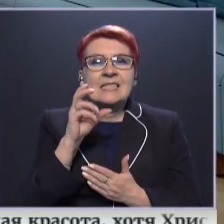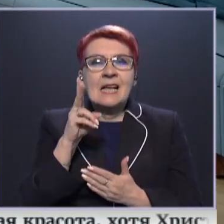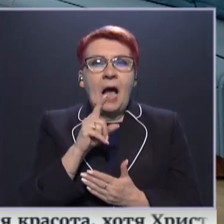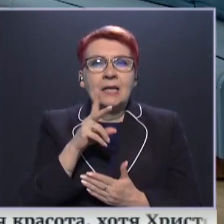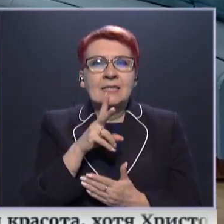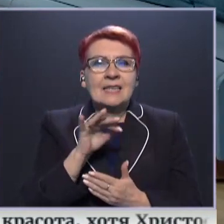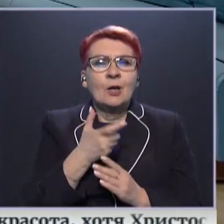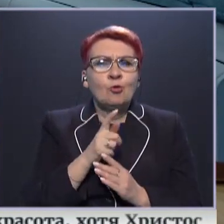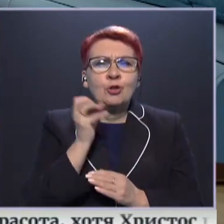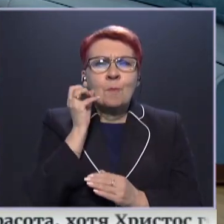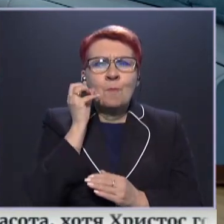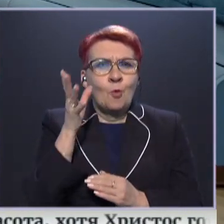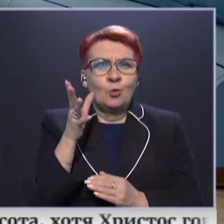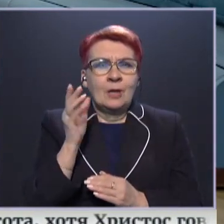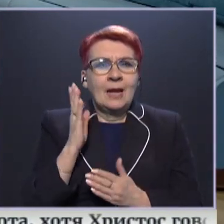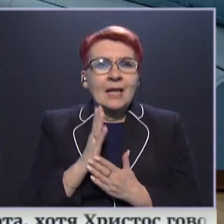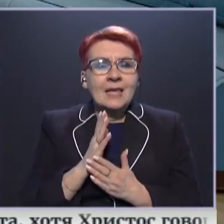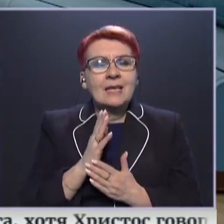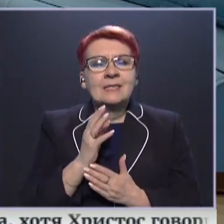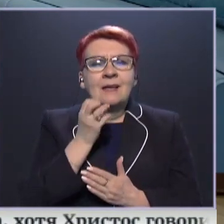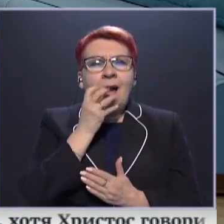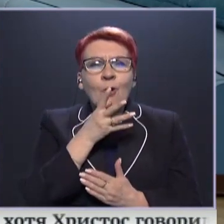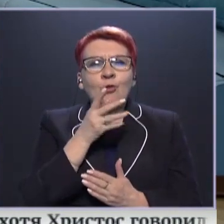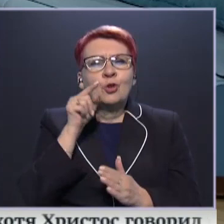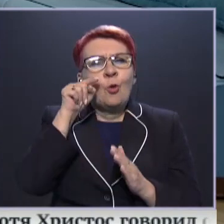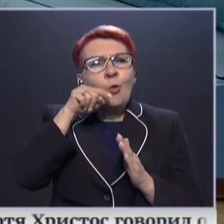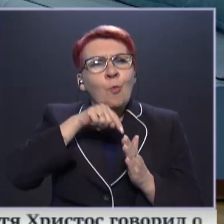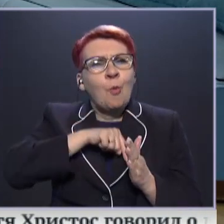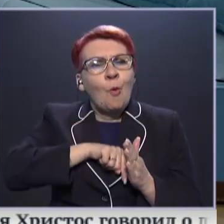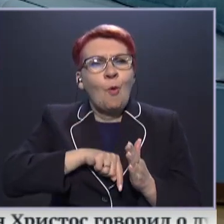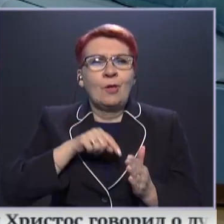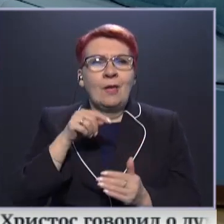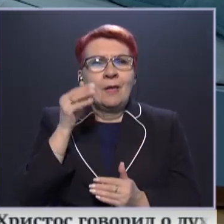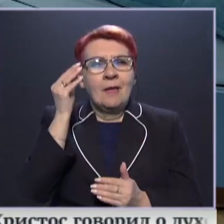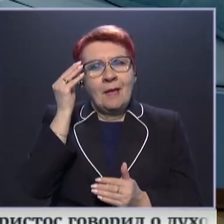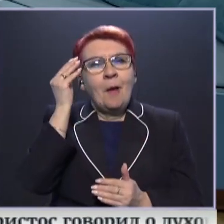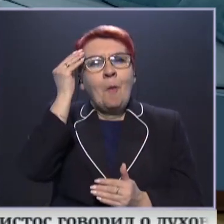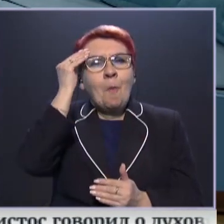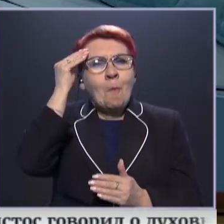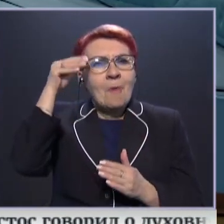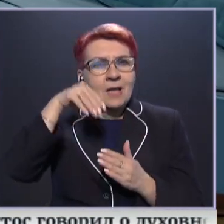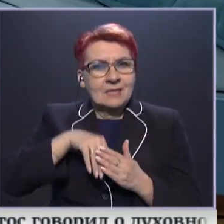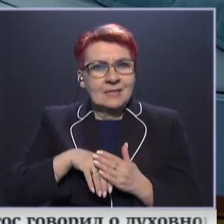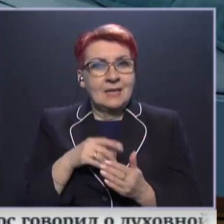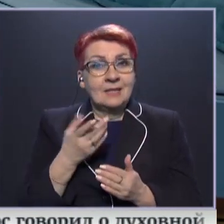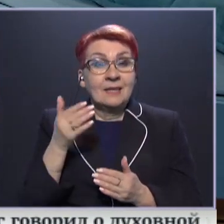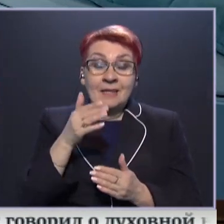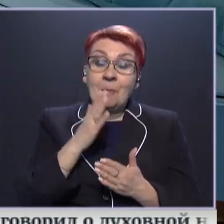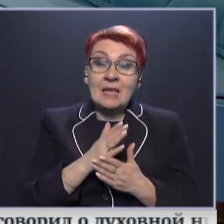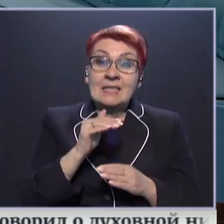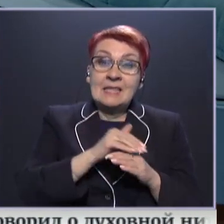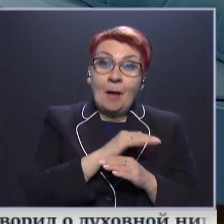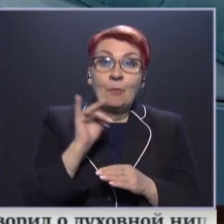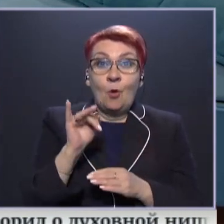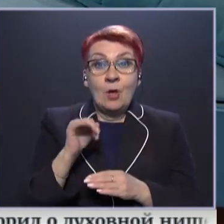очень много хороших, глубоких мыслей для человека. И через сказки тоже человек нравственности учится, потому что в них добро и зло встречается